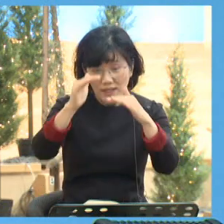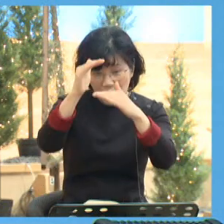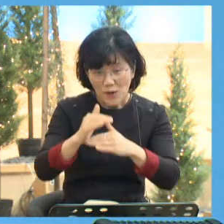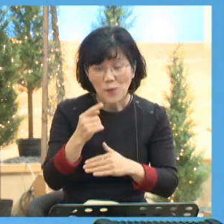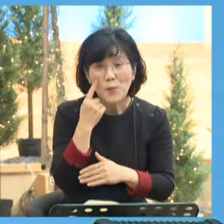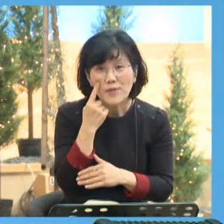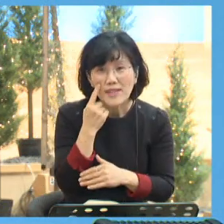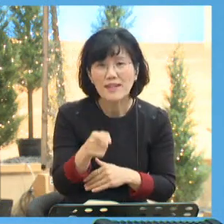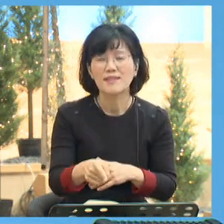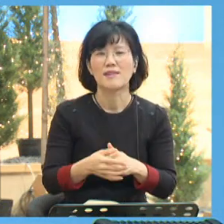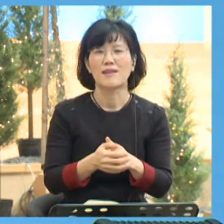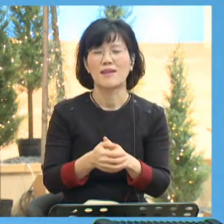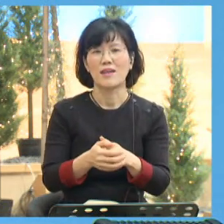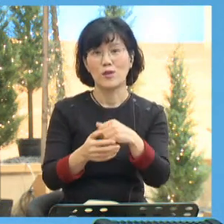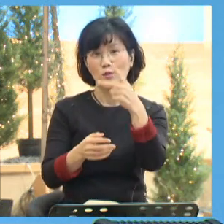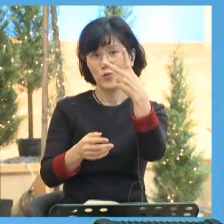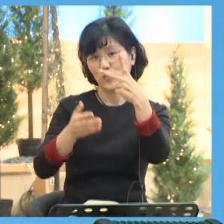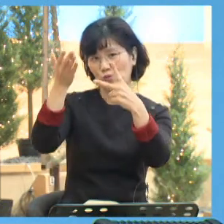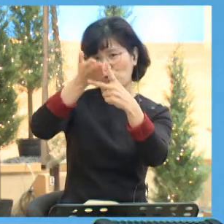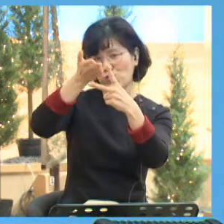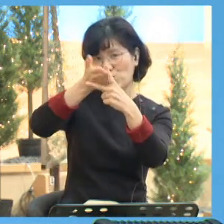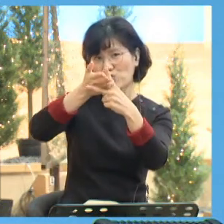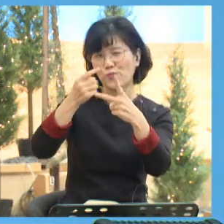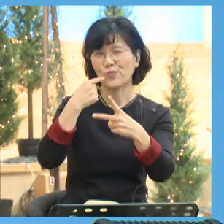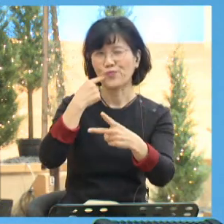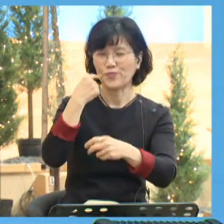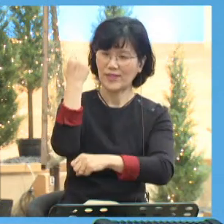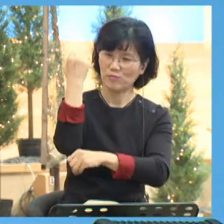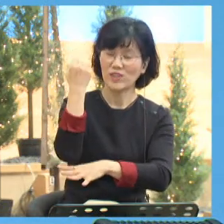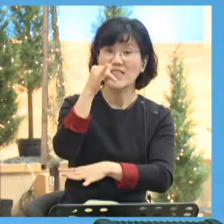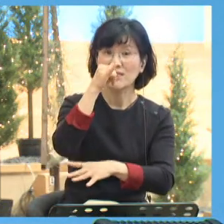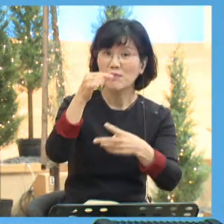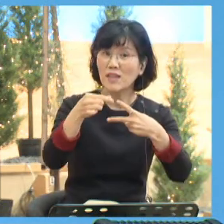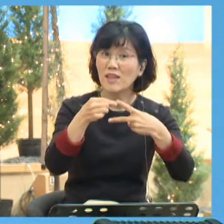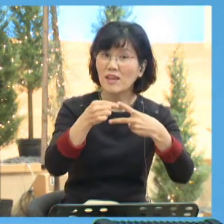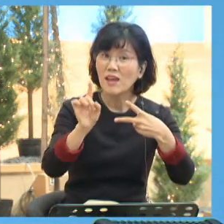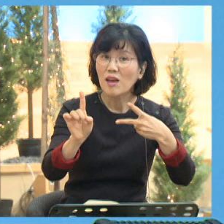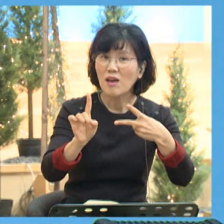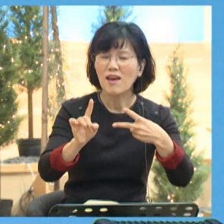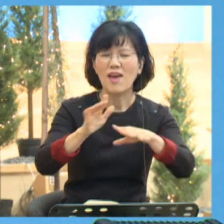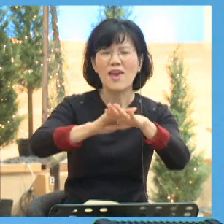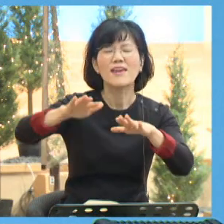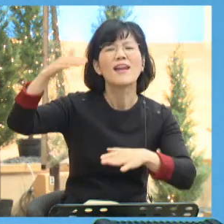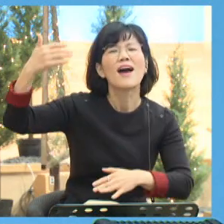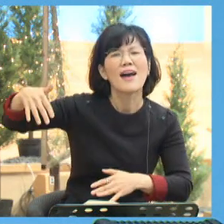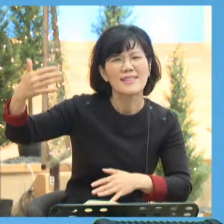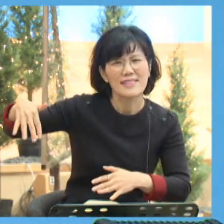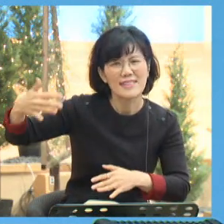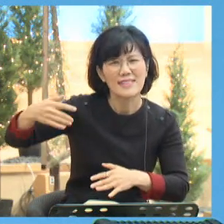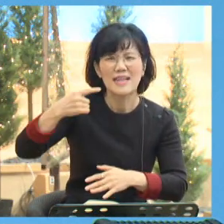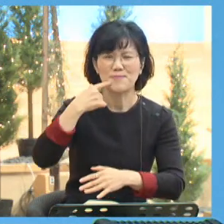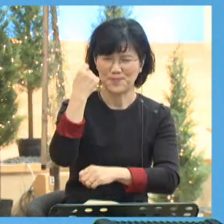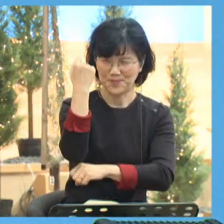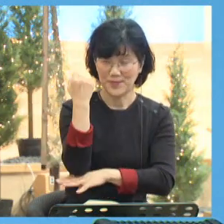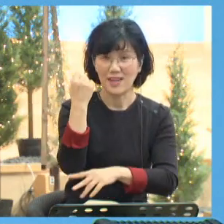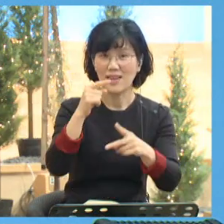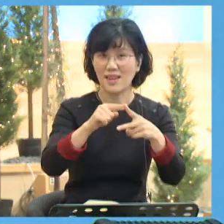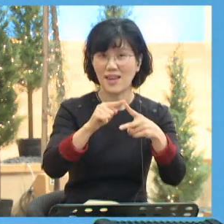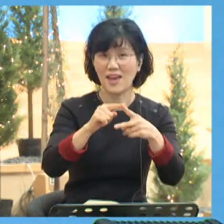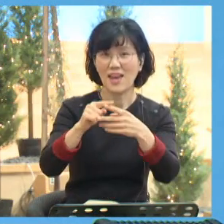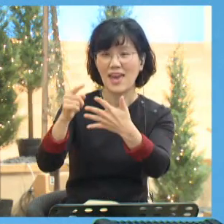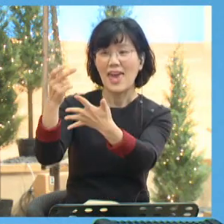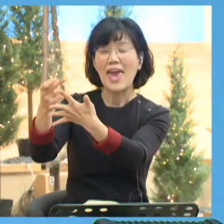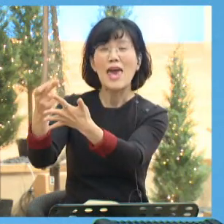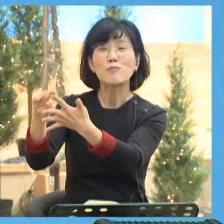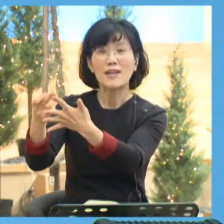보니까 두 종류의 쓴 뿌리가 나와요 첫 번째로 뭐냐 해결되지 못한 20 뿌리 에브라임 지파